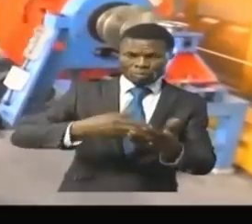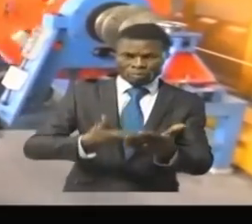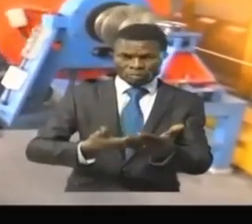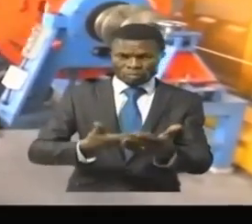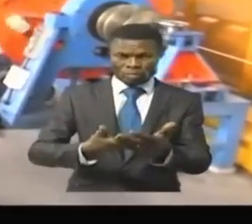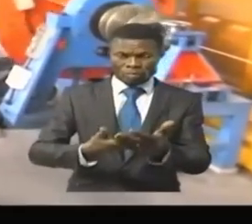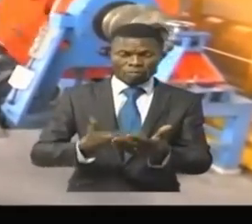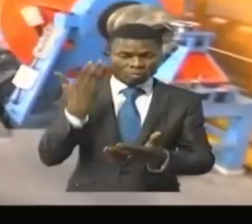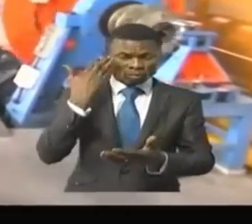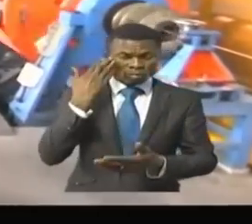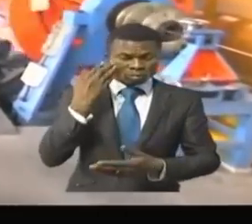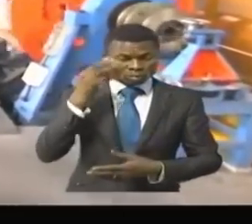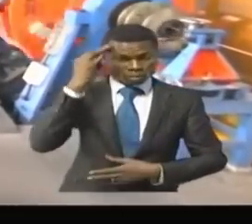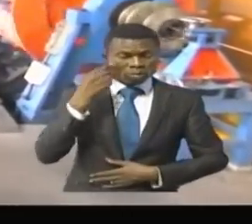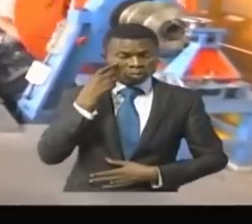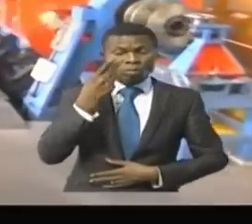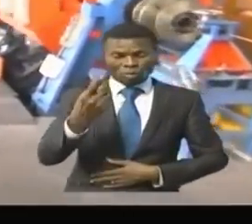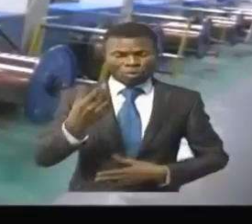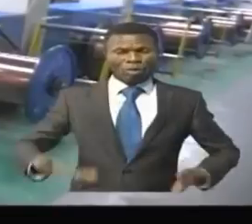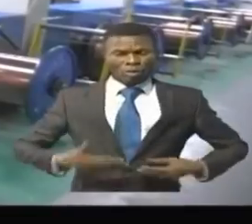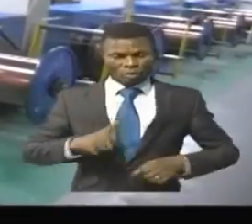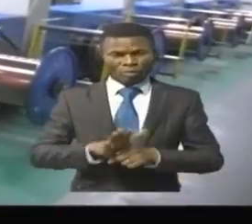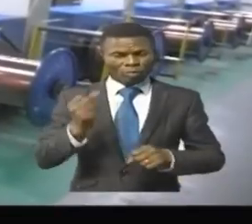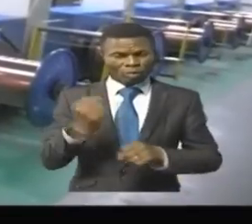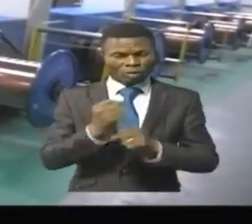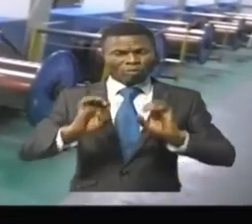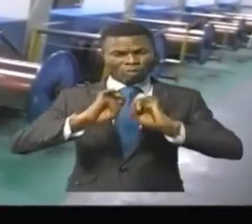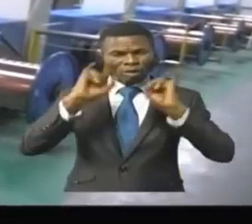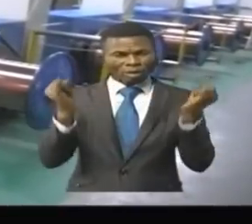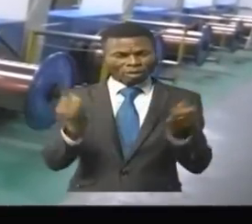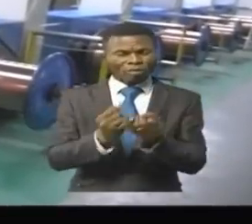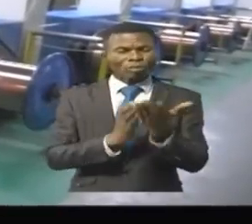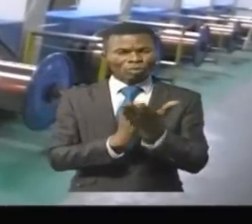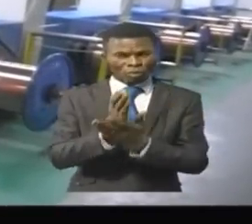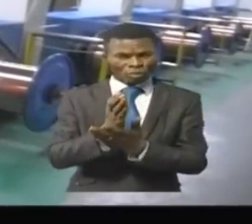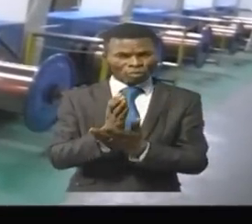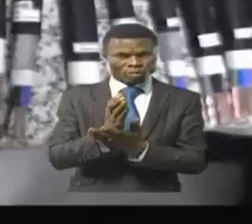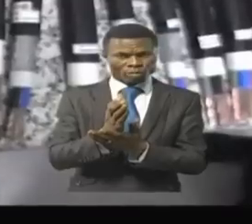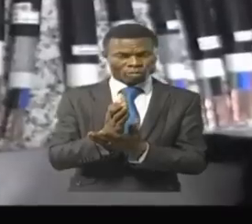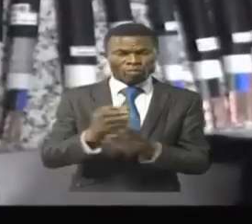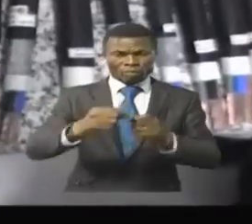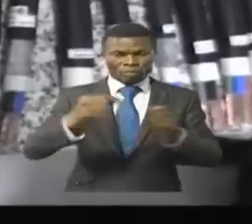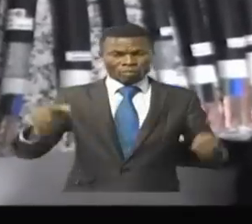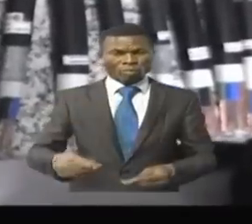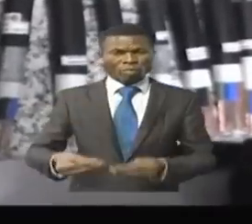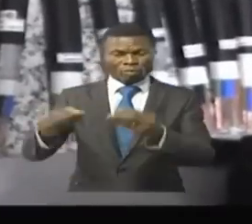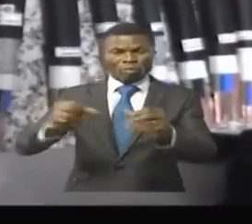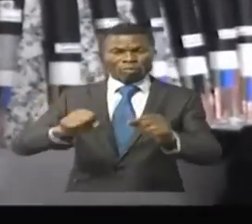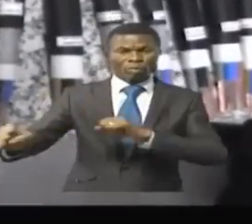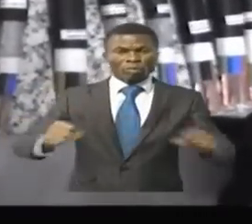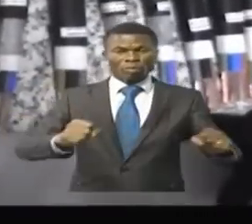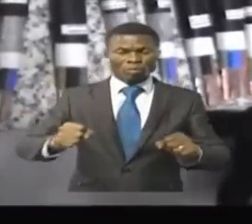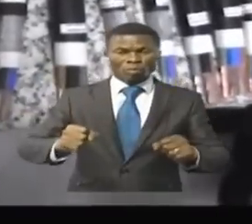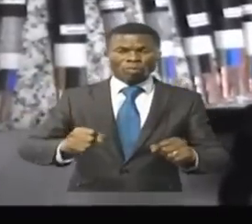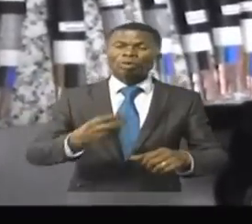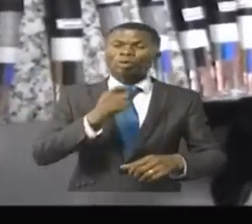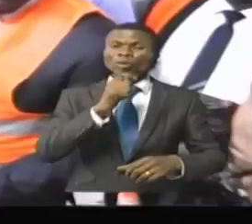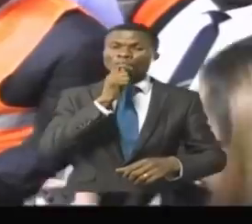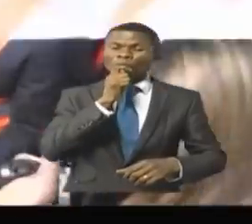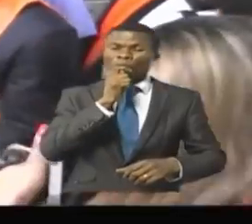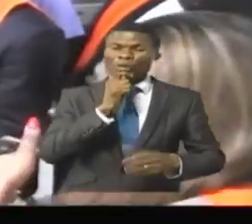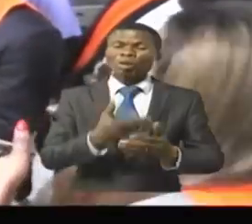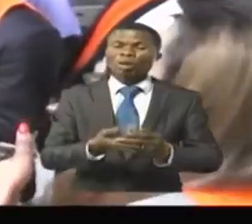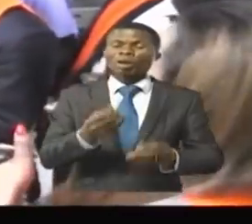Jean-Lucien Boussa a apprécié le sérieux de cette industrie. Enfin, les câbles sont soumis au test de haut voltage avant